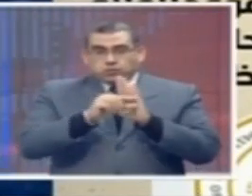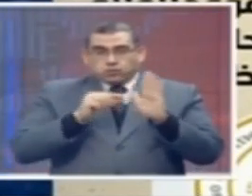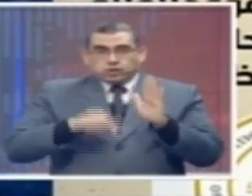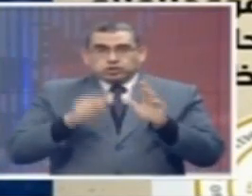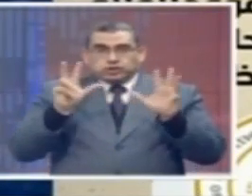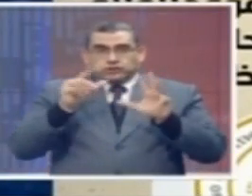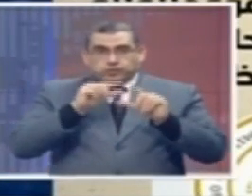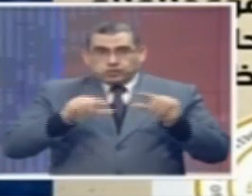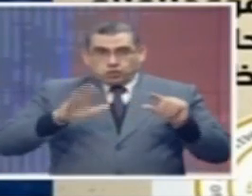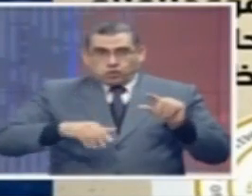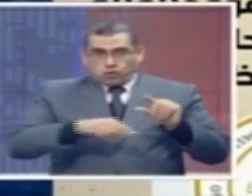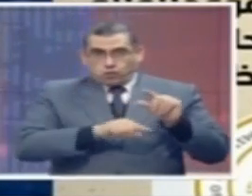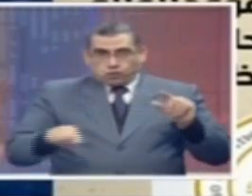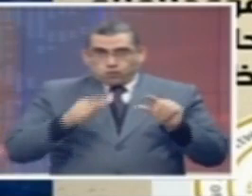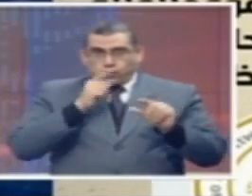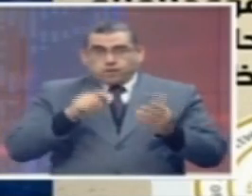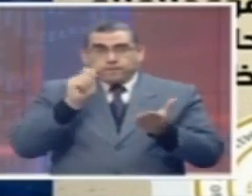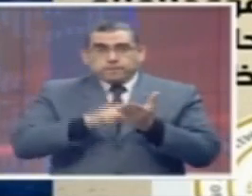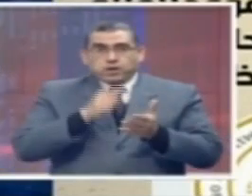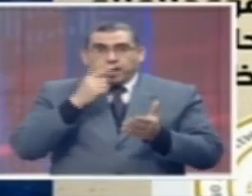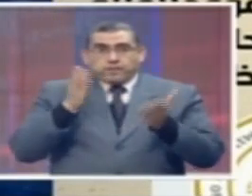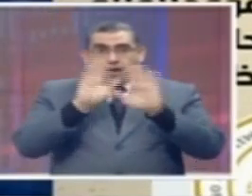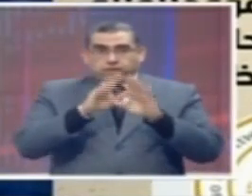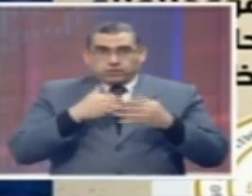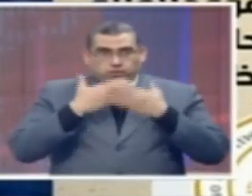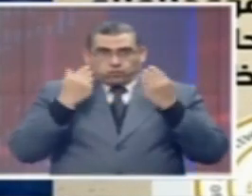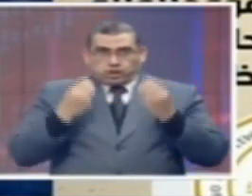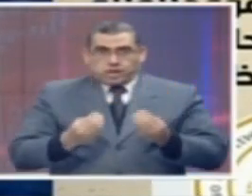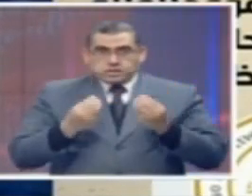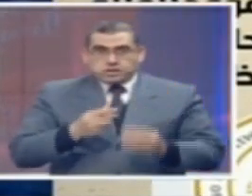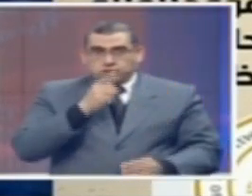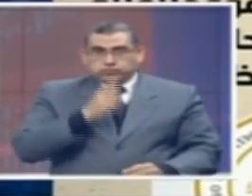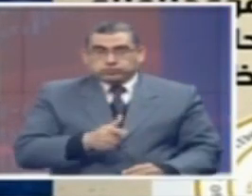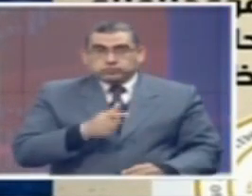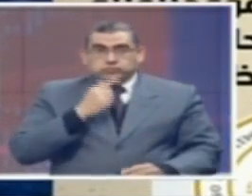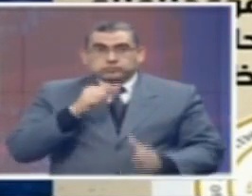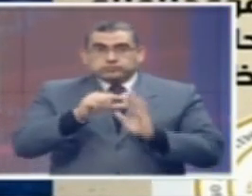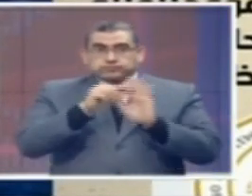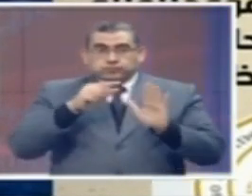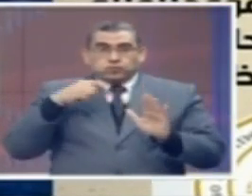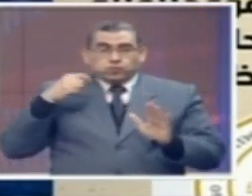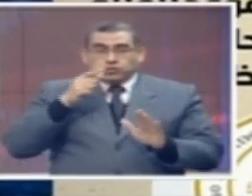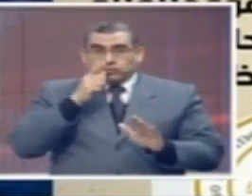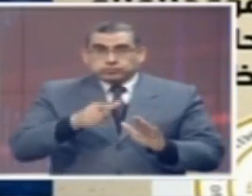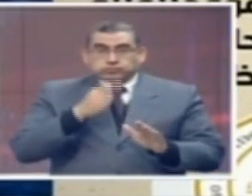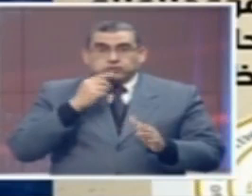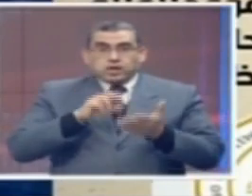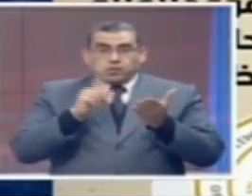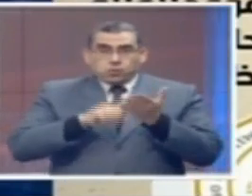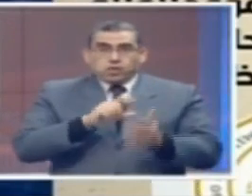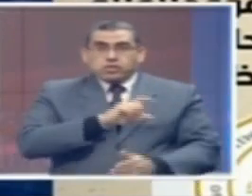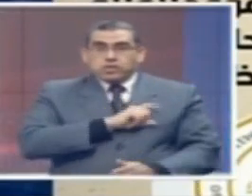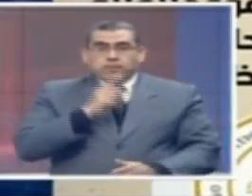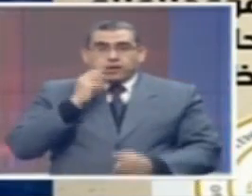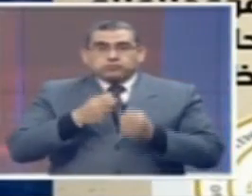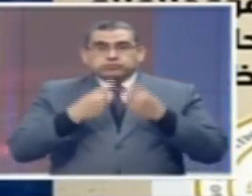الشاشة، ولم يتم تحديد موعد لإغلاق باب التسجيل حتى الآن. وناشدت الوزارة الطلاب ضرورة الانتهاء من